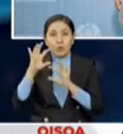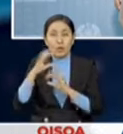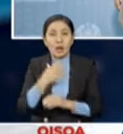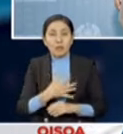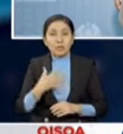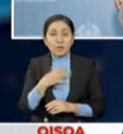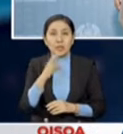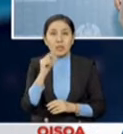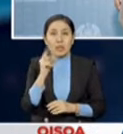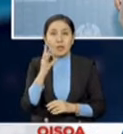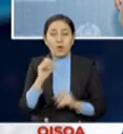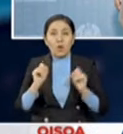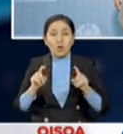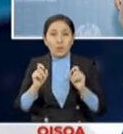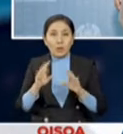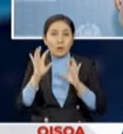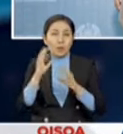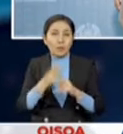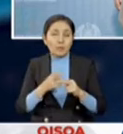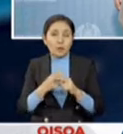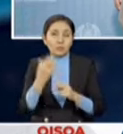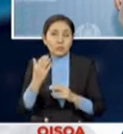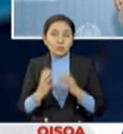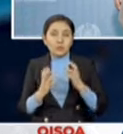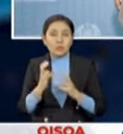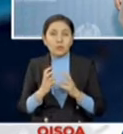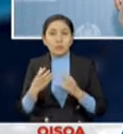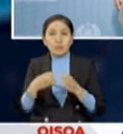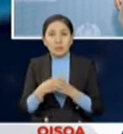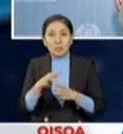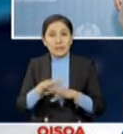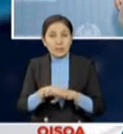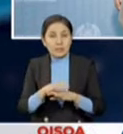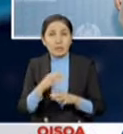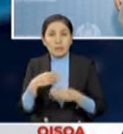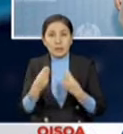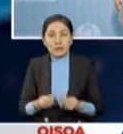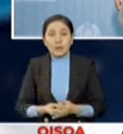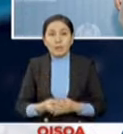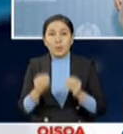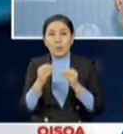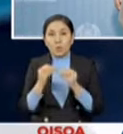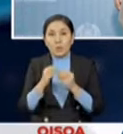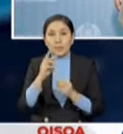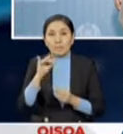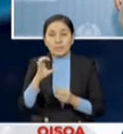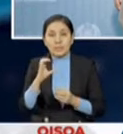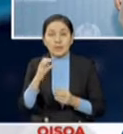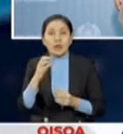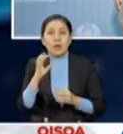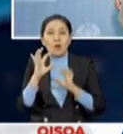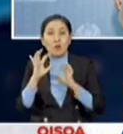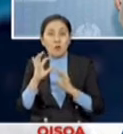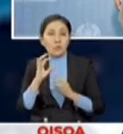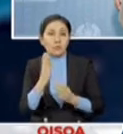asası kısmı Navoiy ve Olmaliq kan metallurgik kombinatlar xomashyo bazasi sifatida berilgan. 10'ta mis kanı hesabı alınken